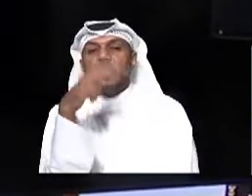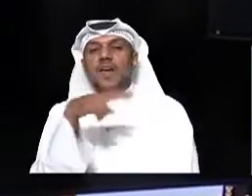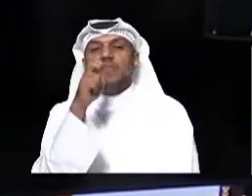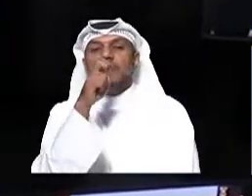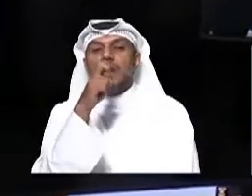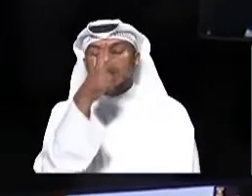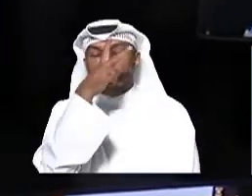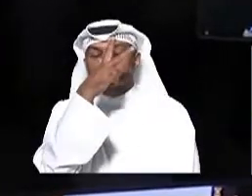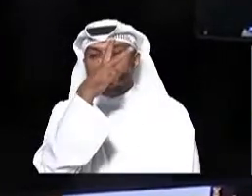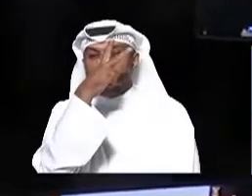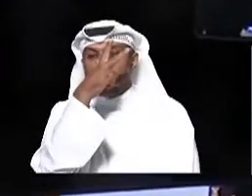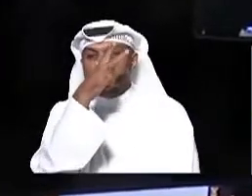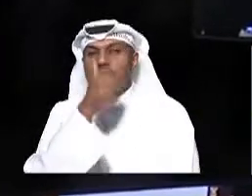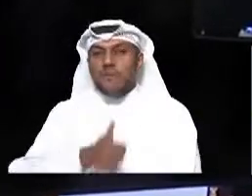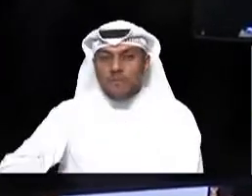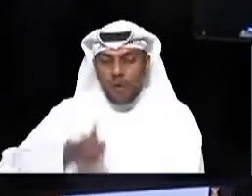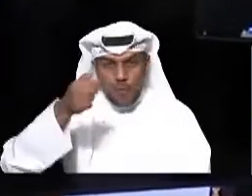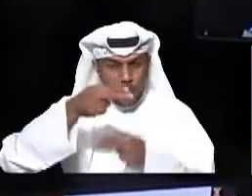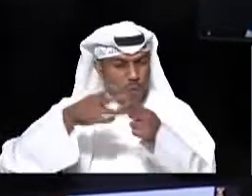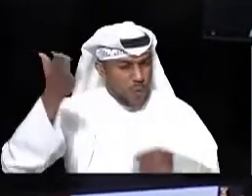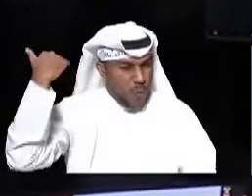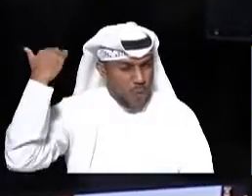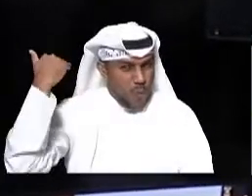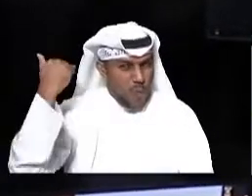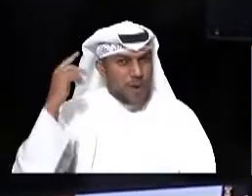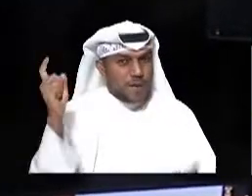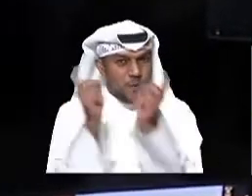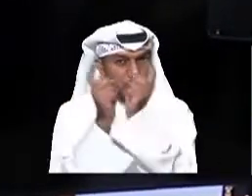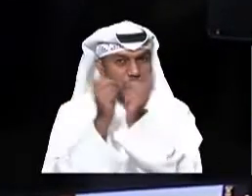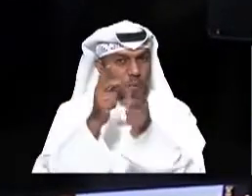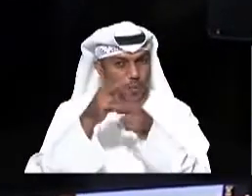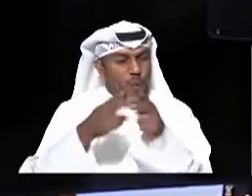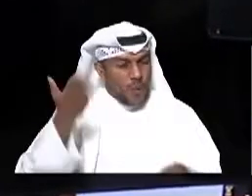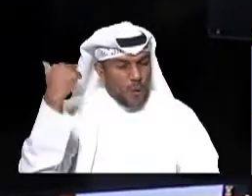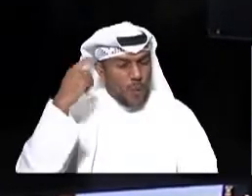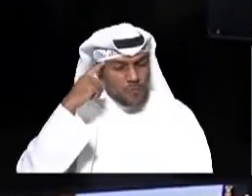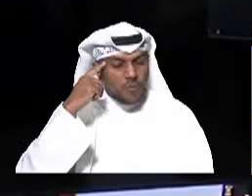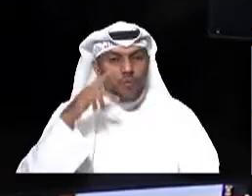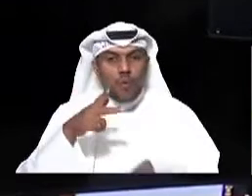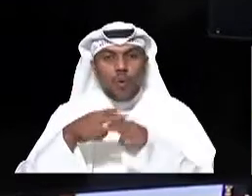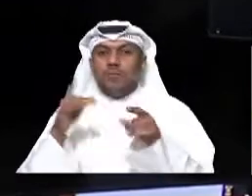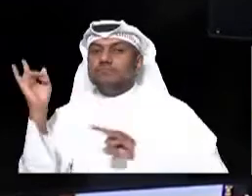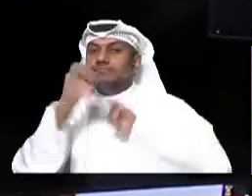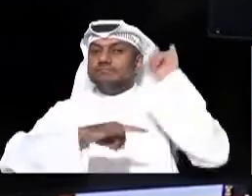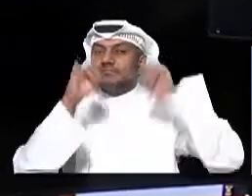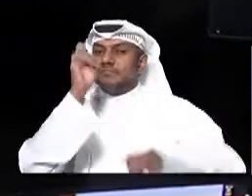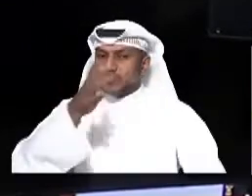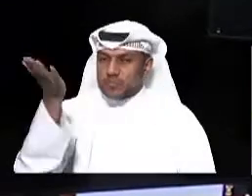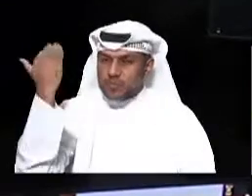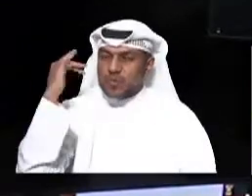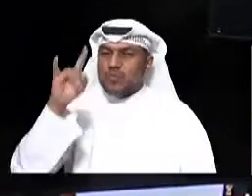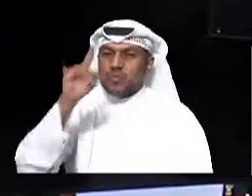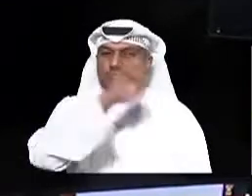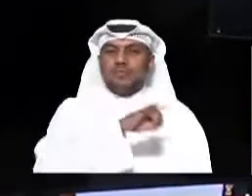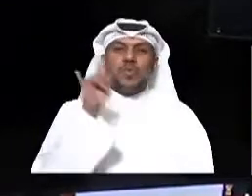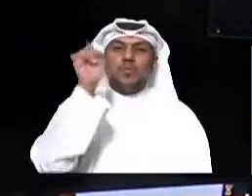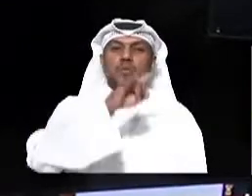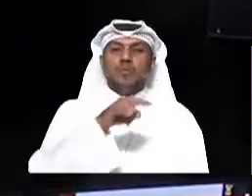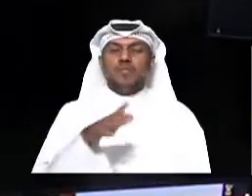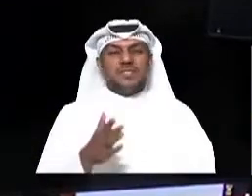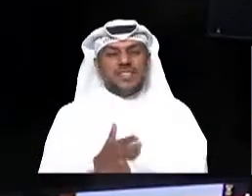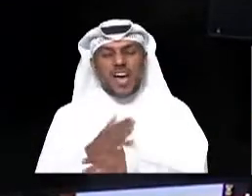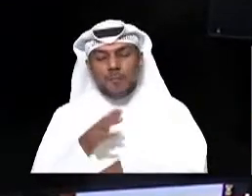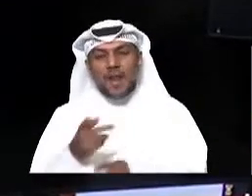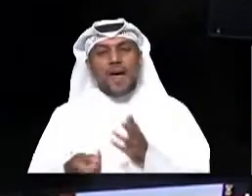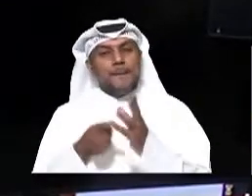ولكن منذ ذاك الوقت شفنا أن السياحة في مدريد أو في أسبانيا ككل في ازدياد سنة